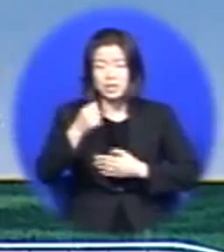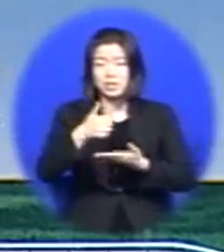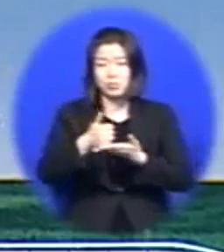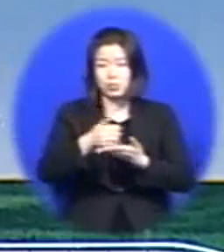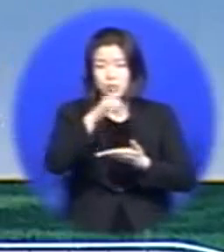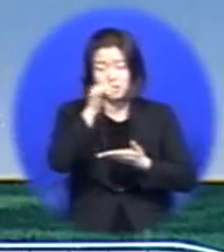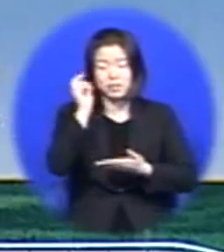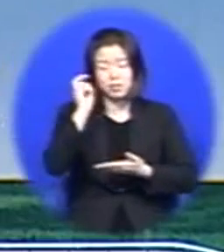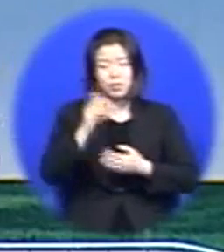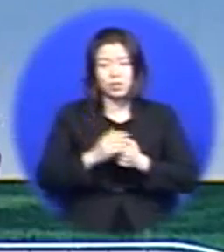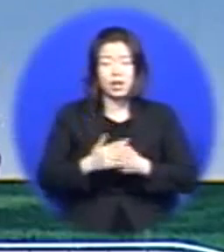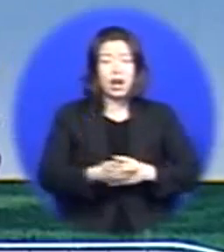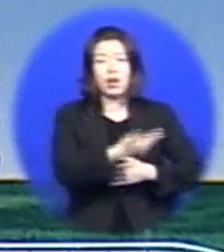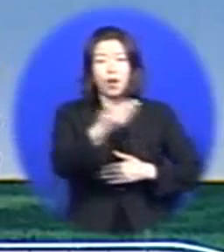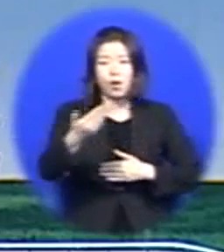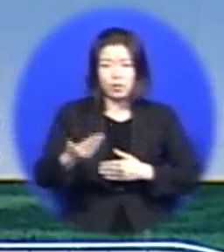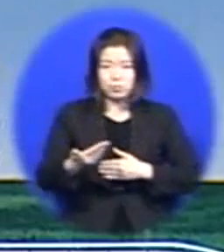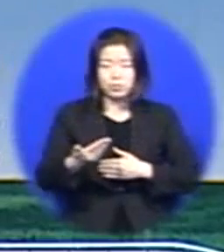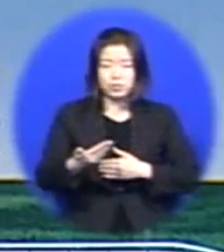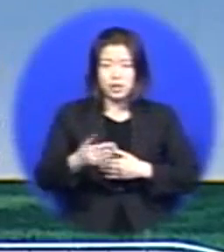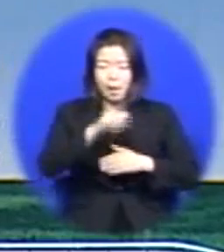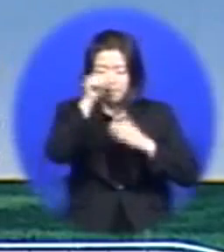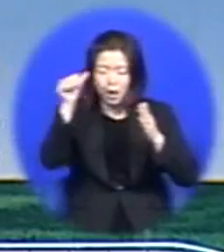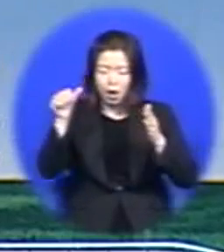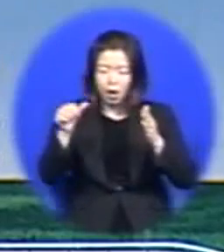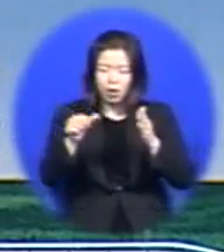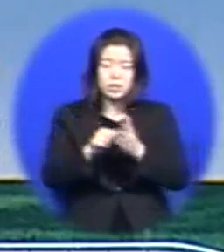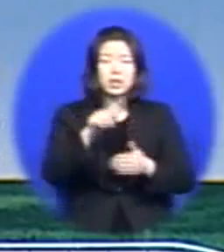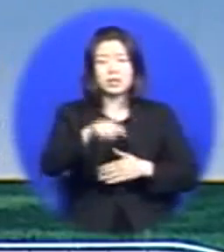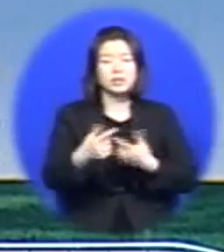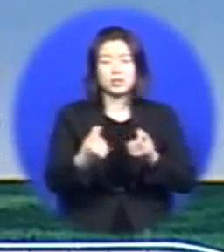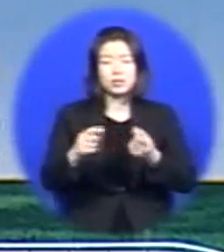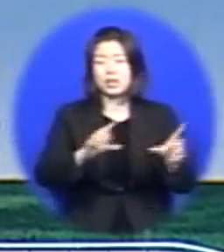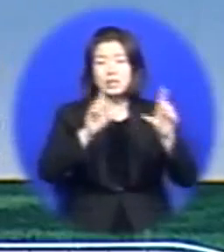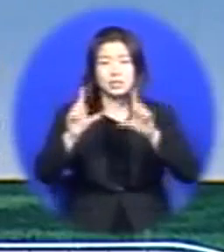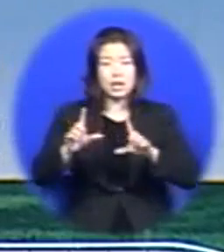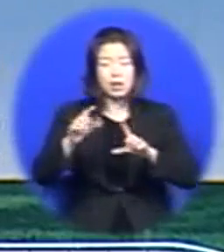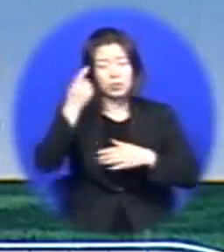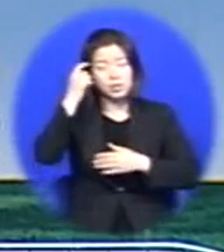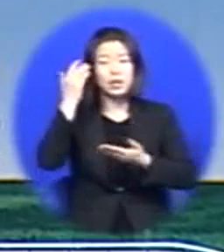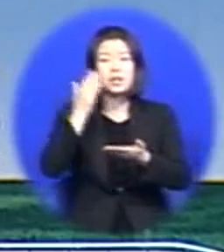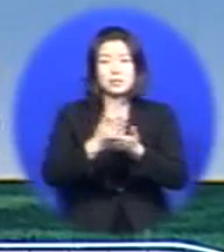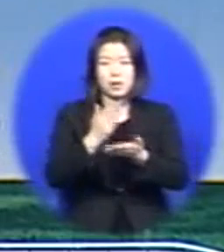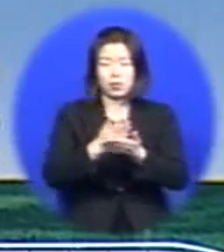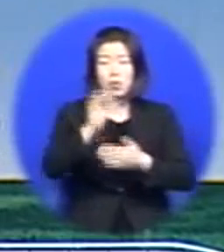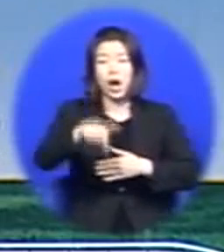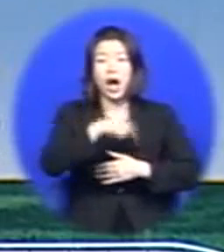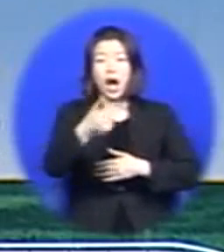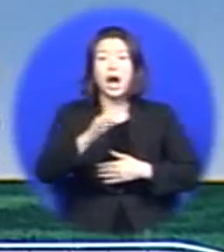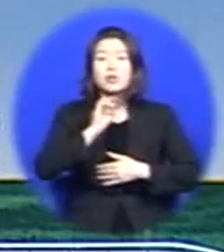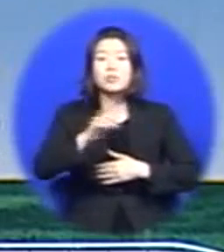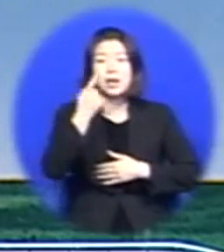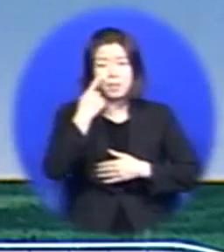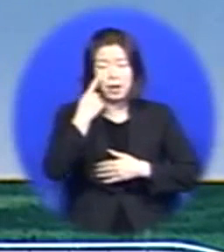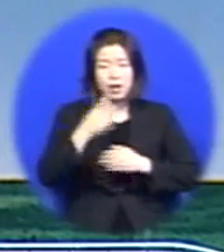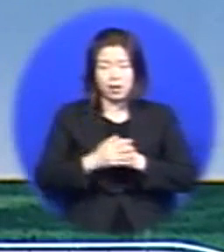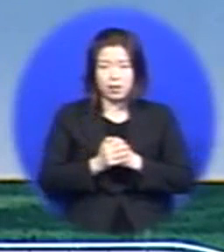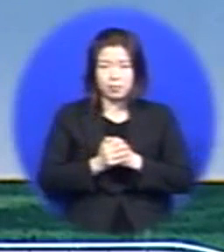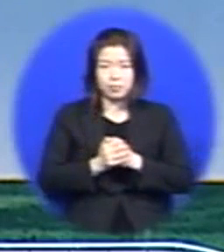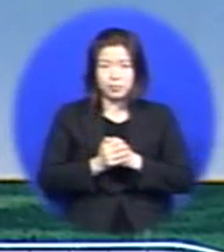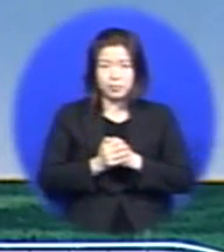거예요. 여러분, 평생 그렇게 살려고 생각하지 말고 하루만 해보세요. 하루만.